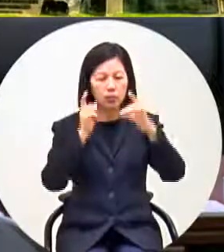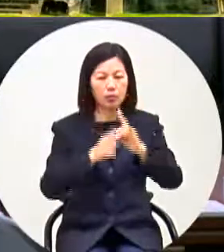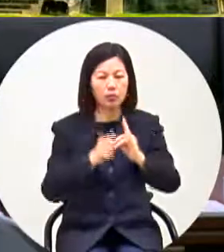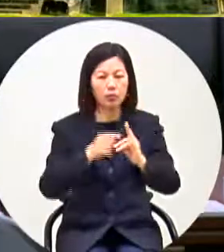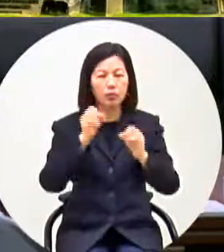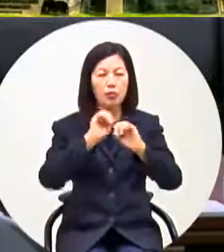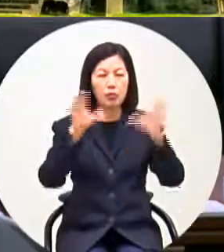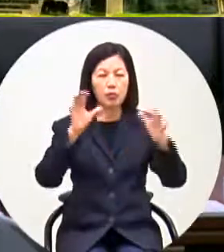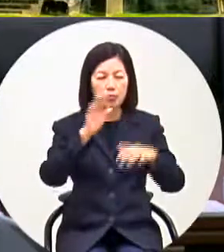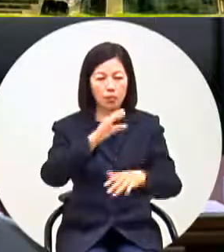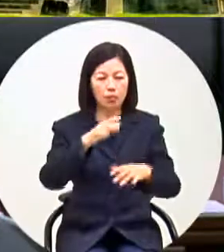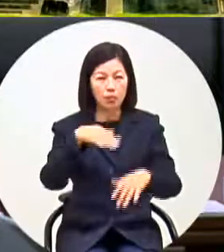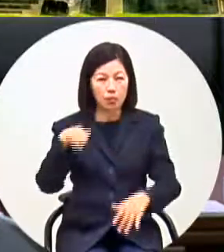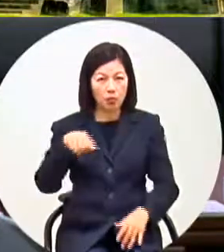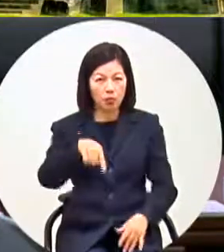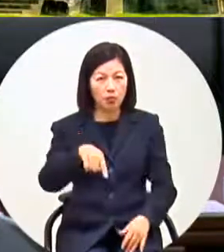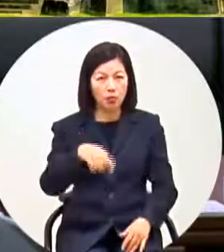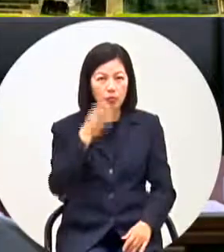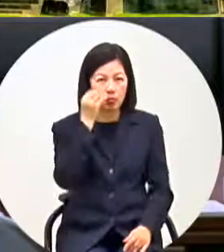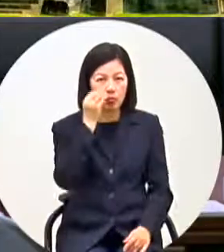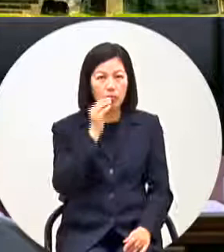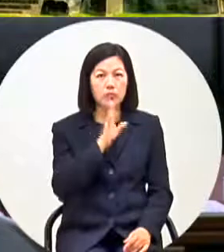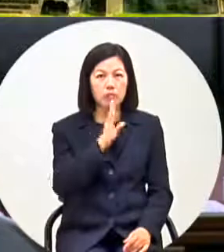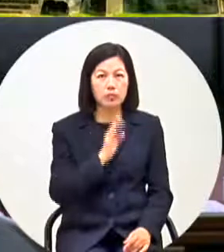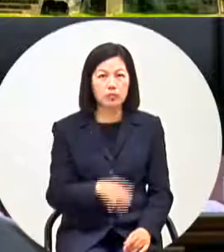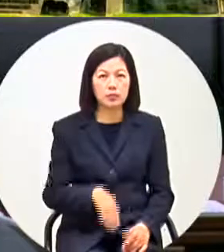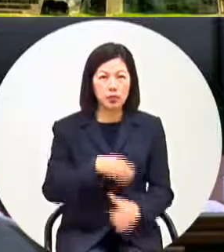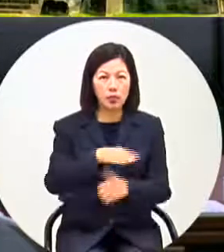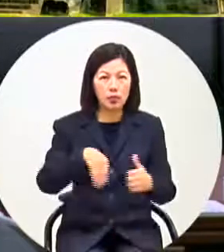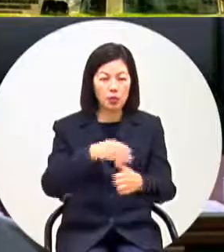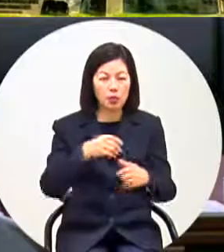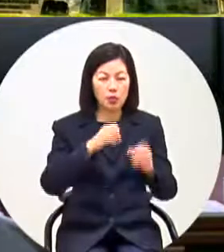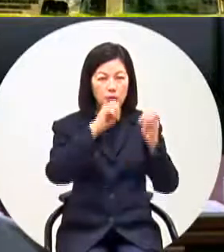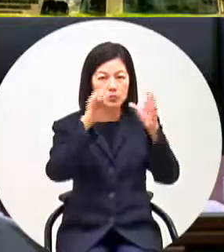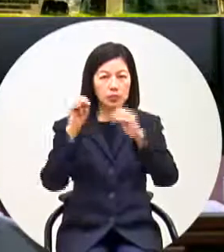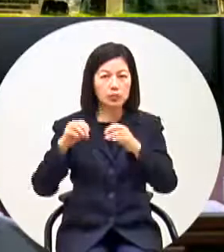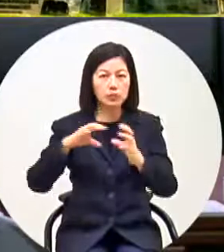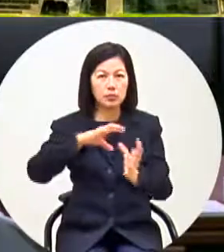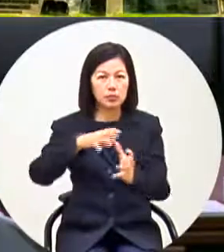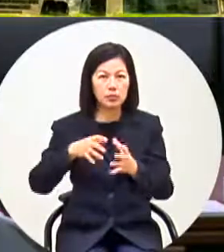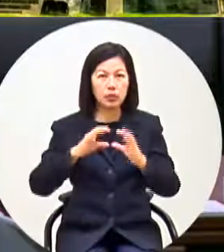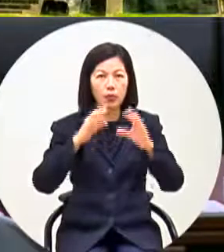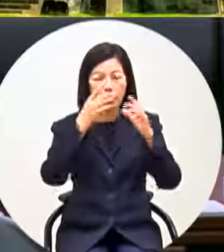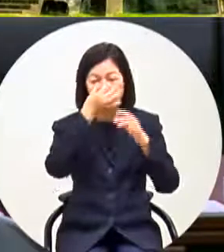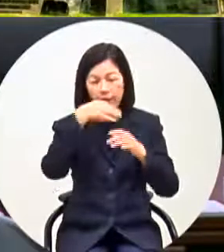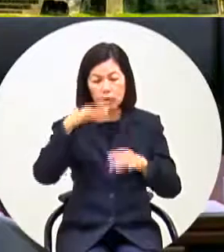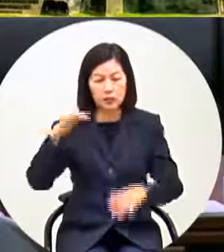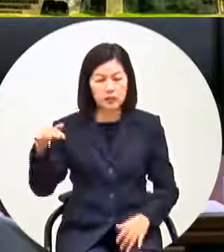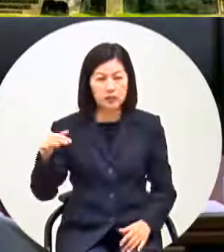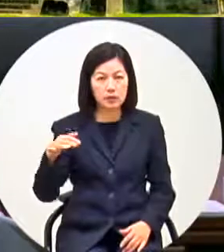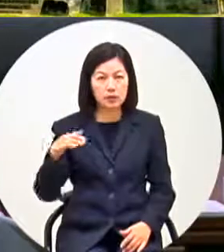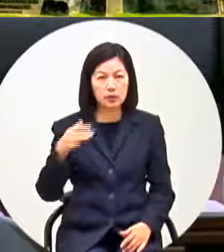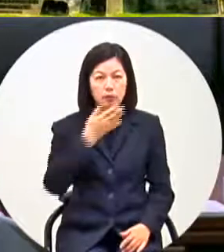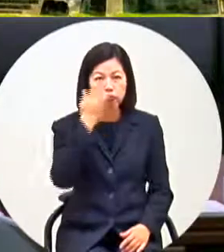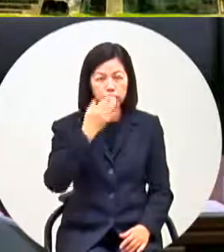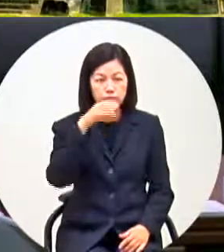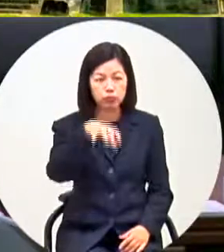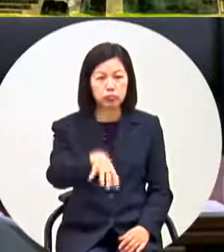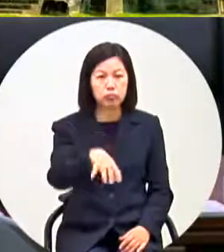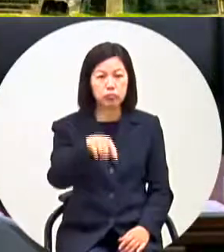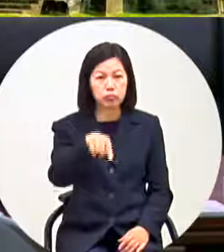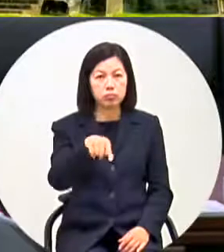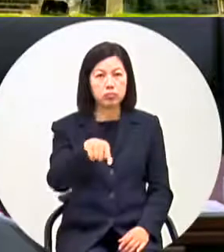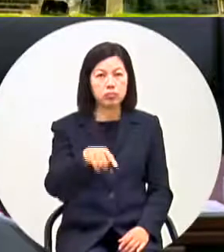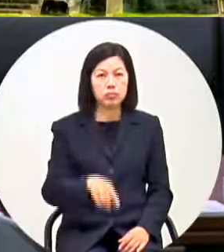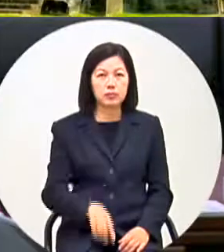那孤独星球这里有推荐哦，凤山景点，我们凤山景点，那这个就是我们前